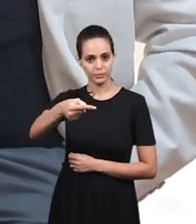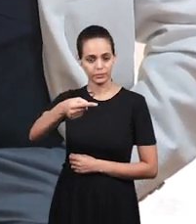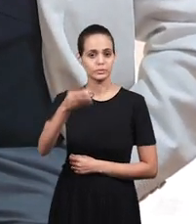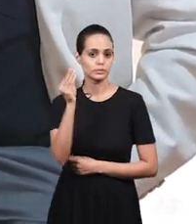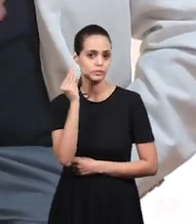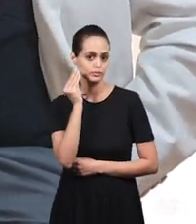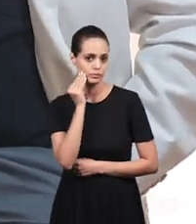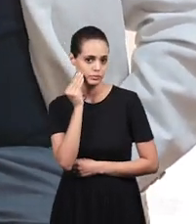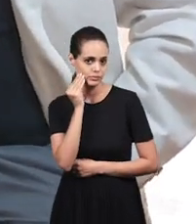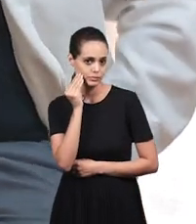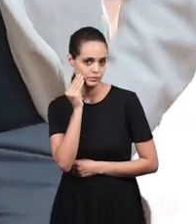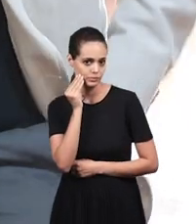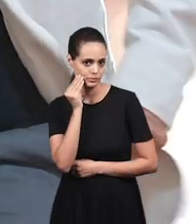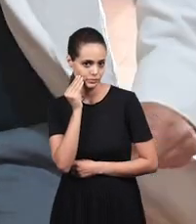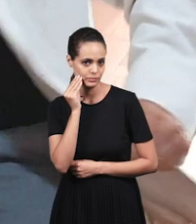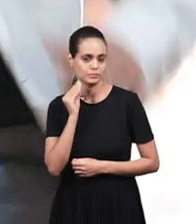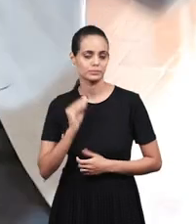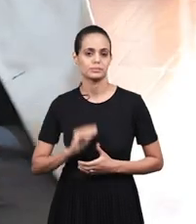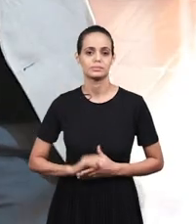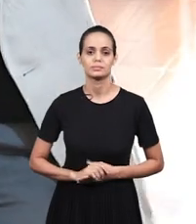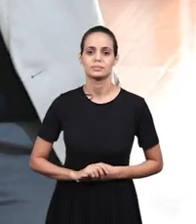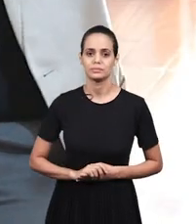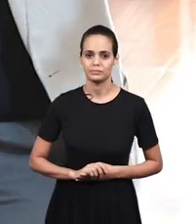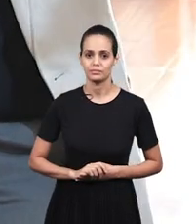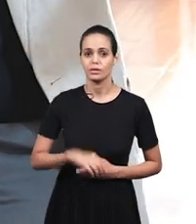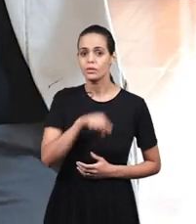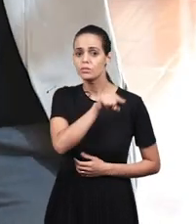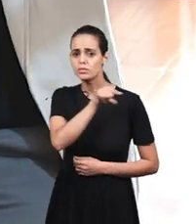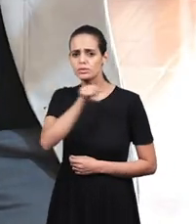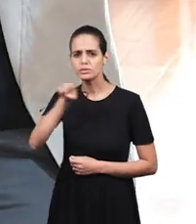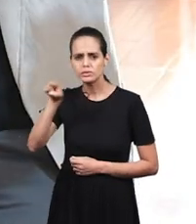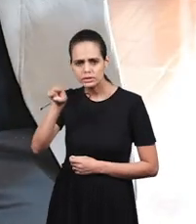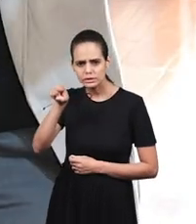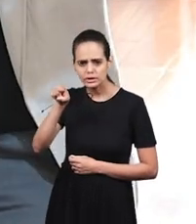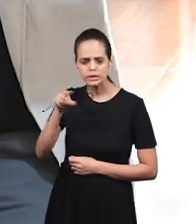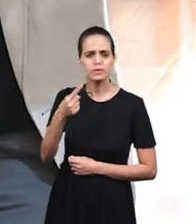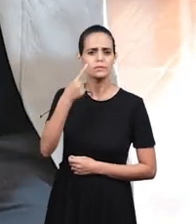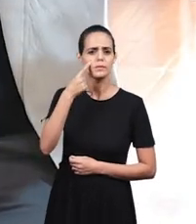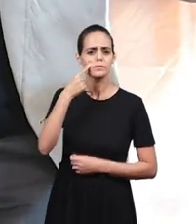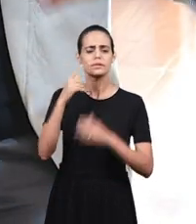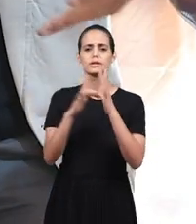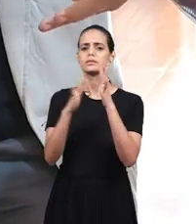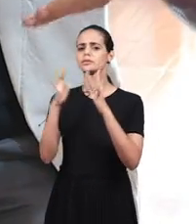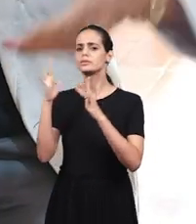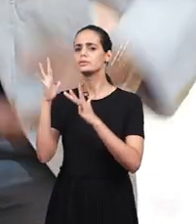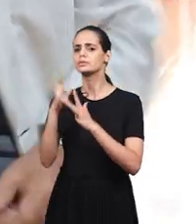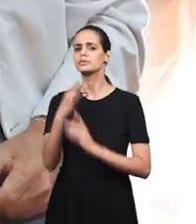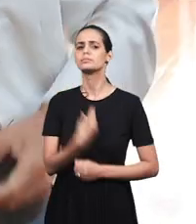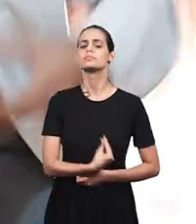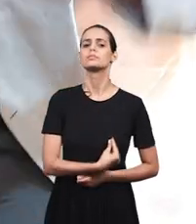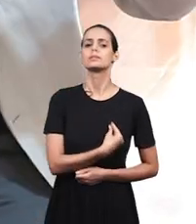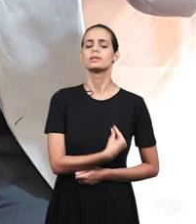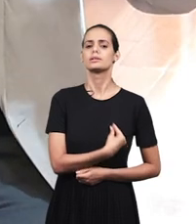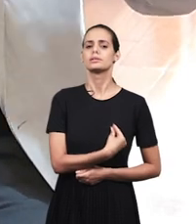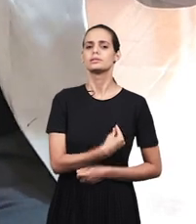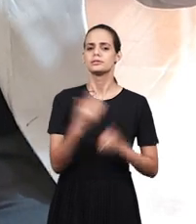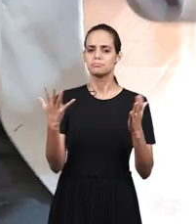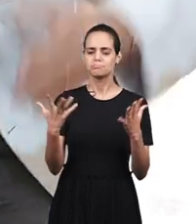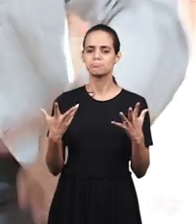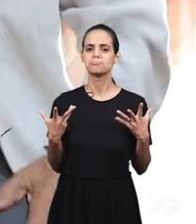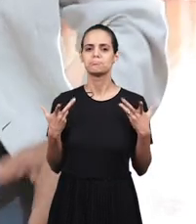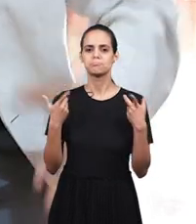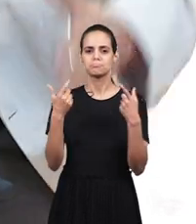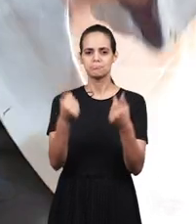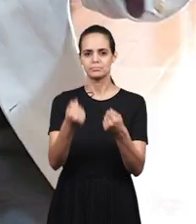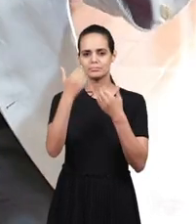мы будем еще говорить о ней, она тоже имеет пророческий смысл. Где Иисус присутствует в